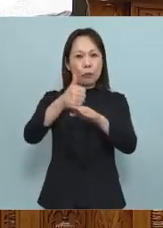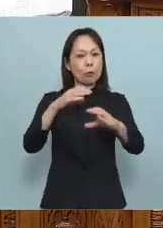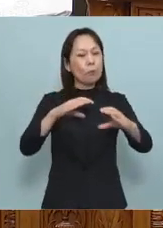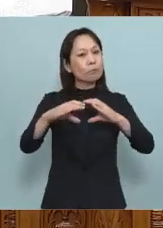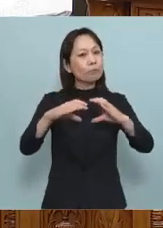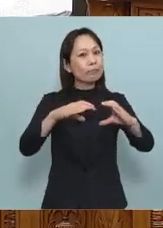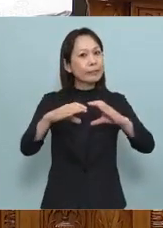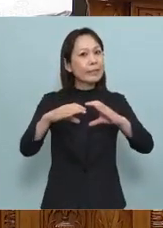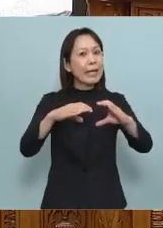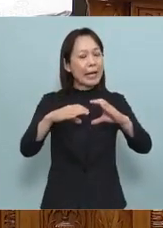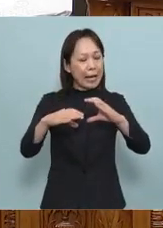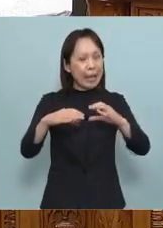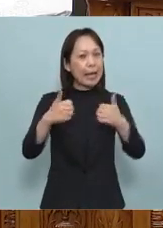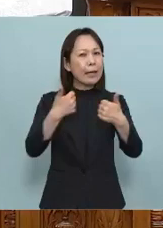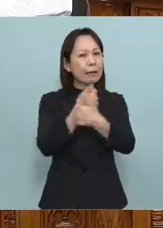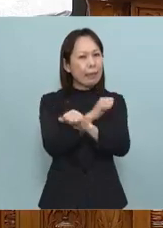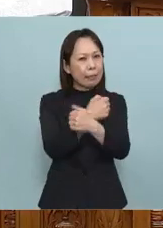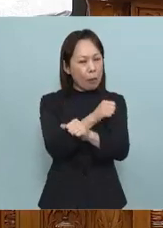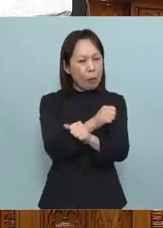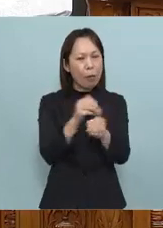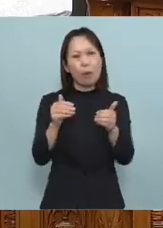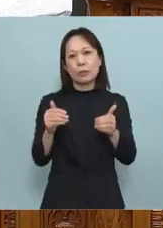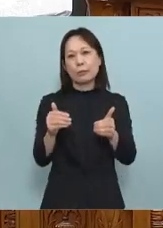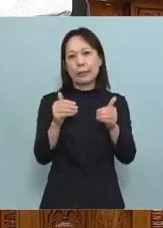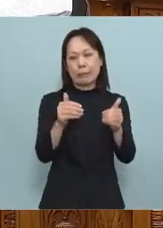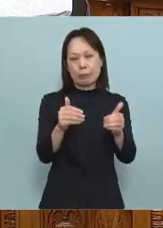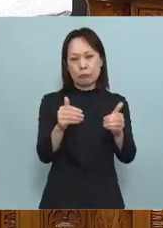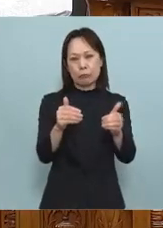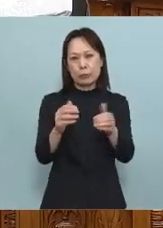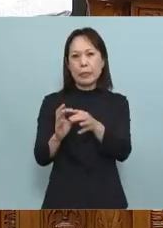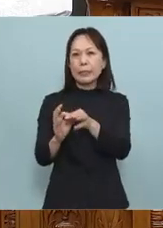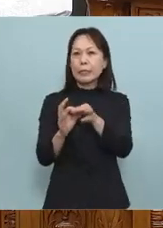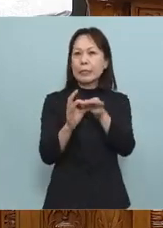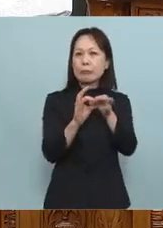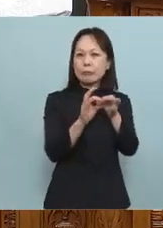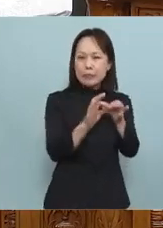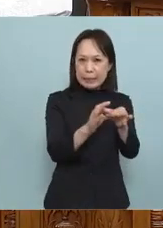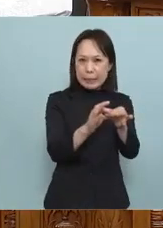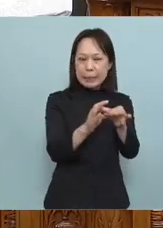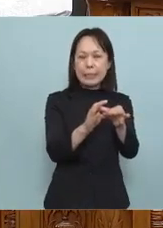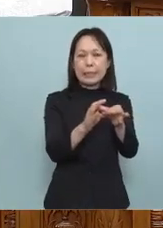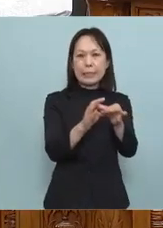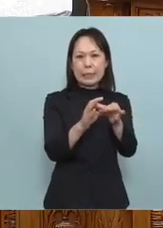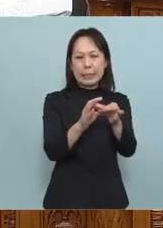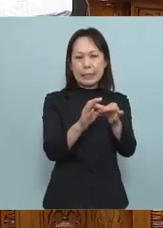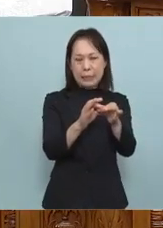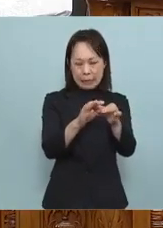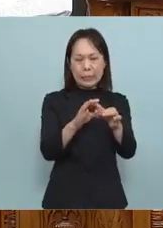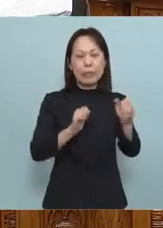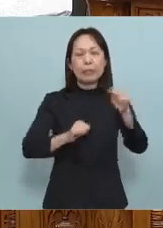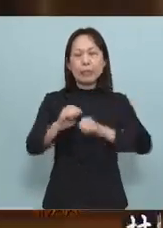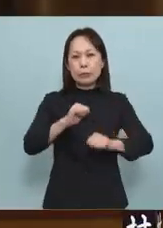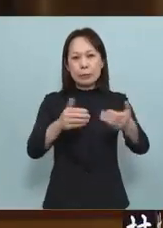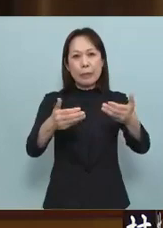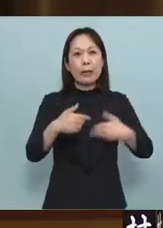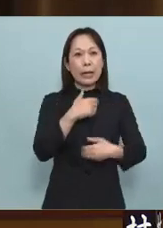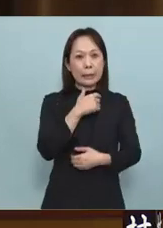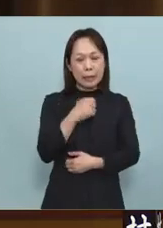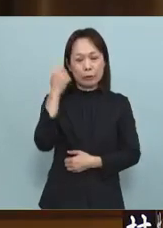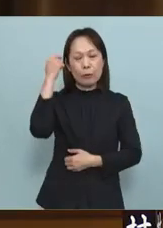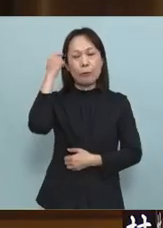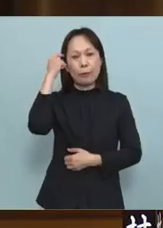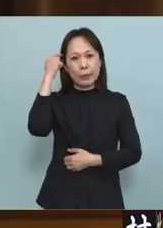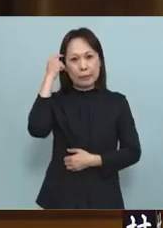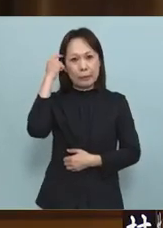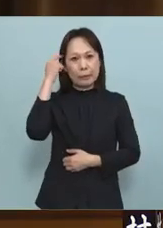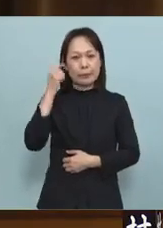来志向で検討を進めており、引き続き小林大臣の下で取り組んでもらいたいと考え